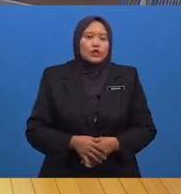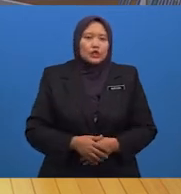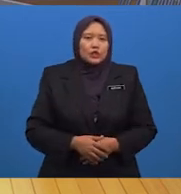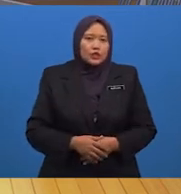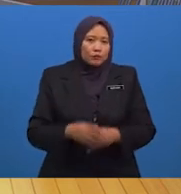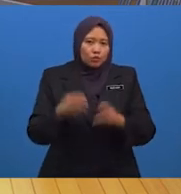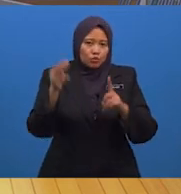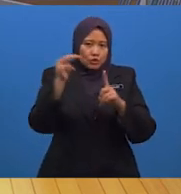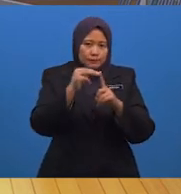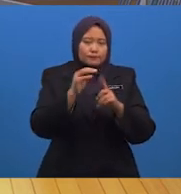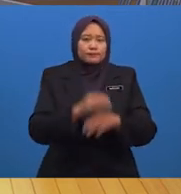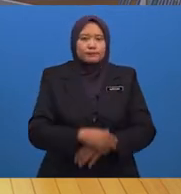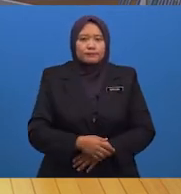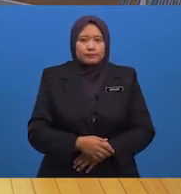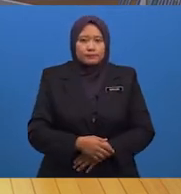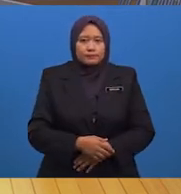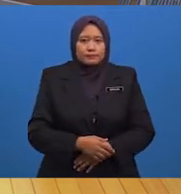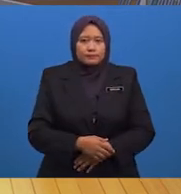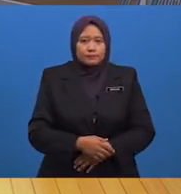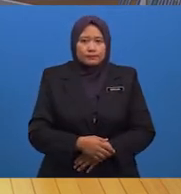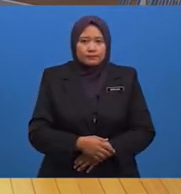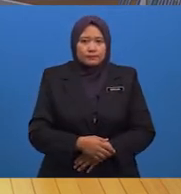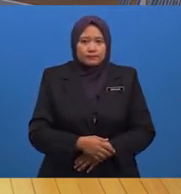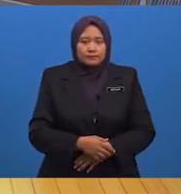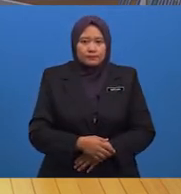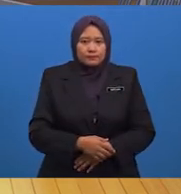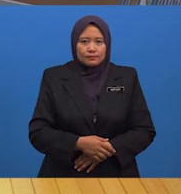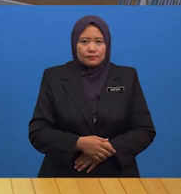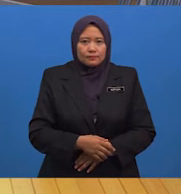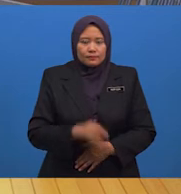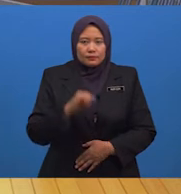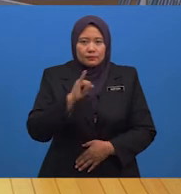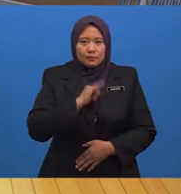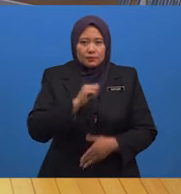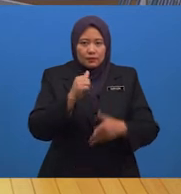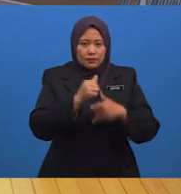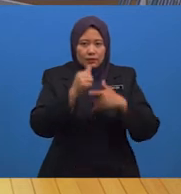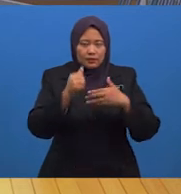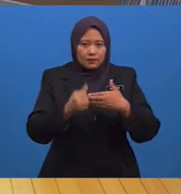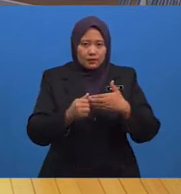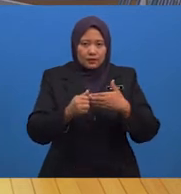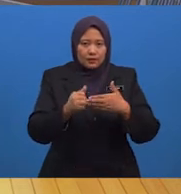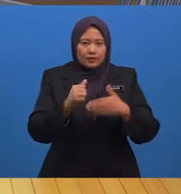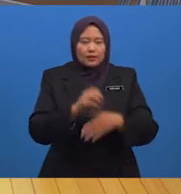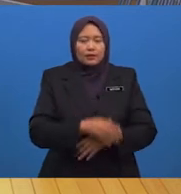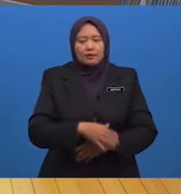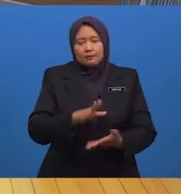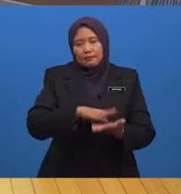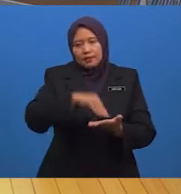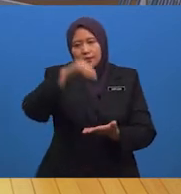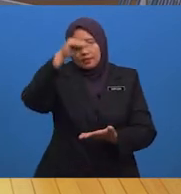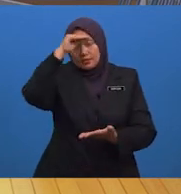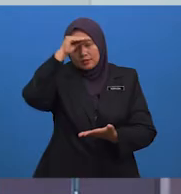Baiklah murid-murid, izinkan saya mengakhiri pembelajaran kita dengan serangkap pantun iaitu,